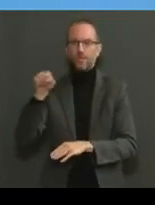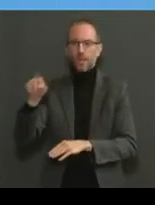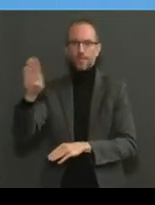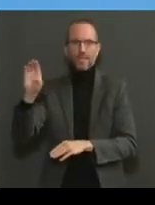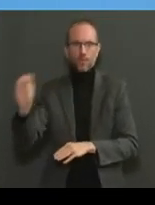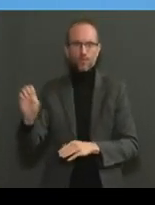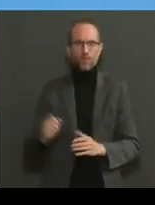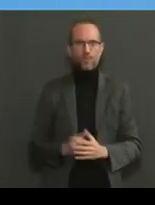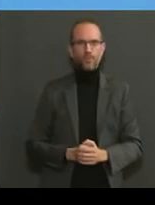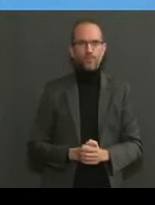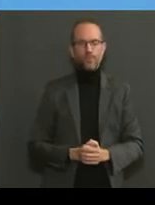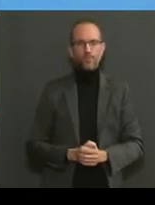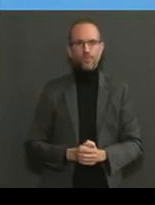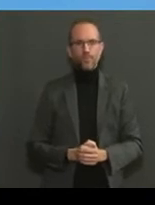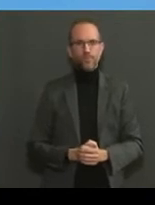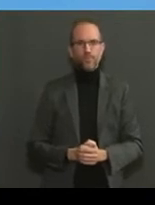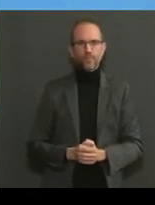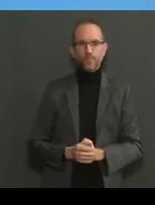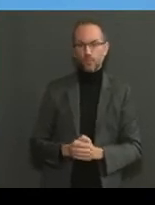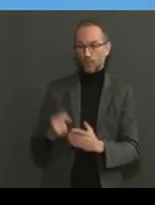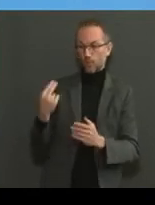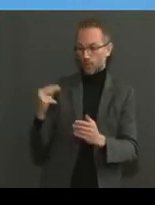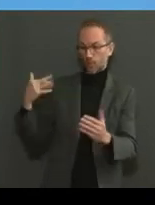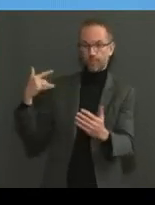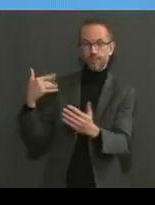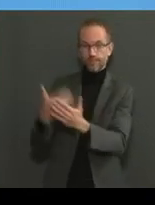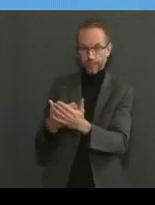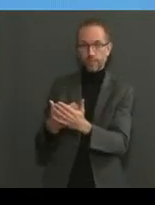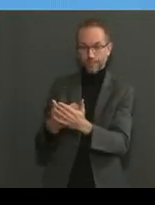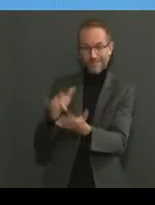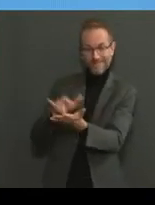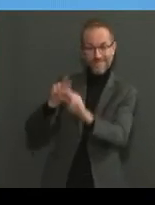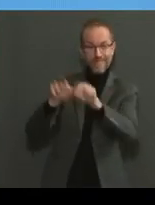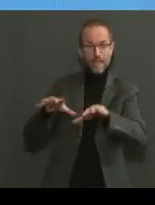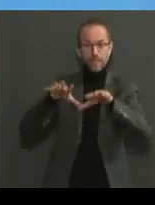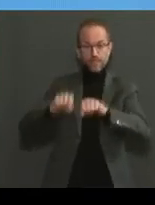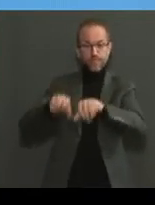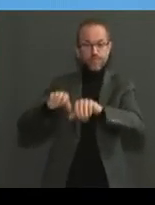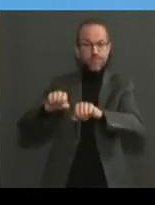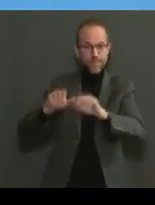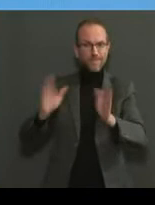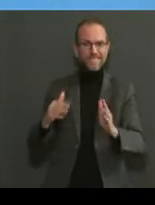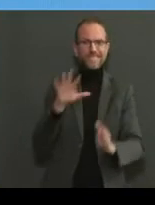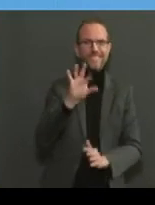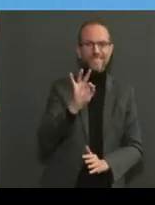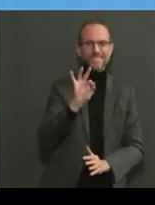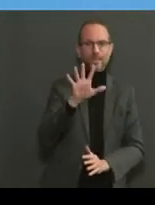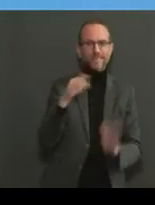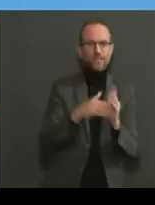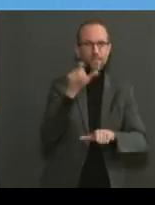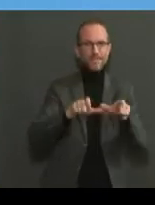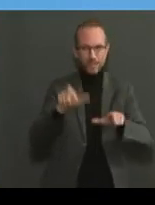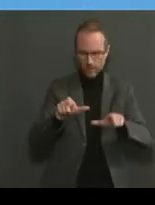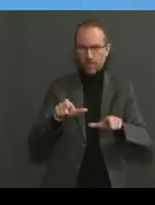www.masantébelgique.be. Depuis novembre, plus de 55 000 réservations ont été effectuées de cette